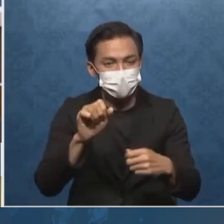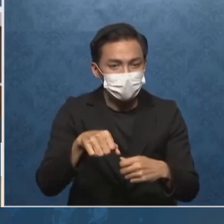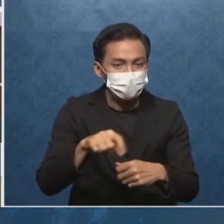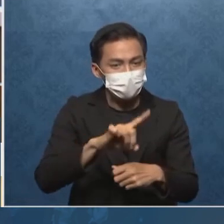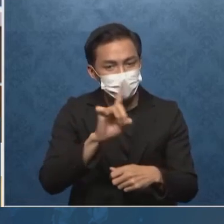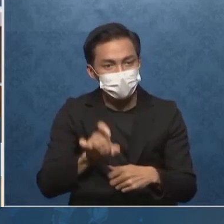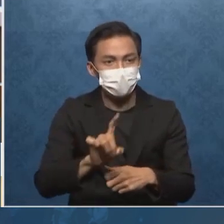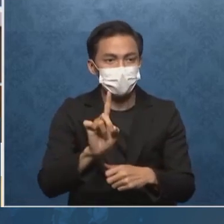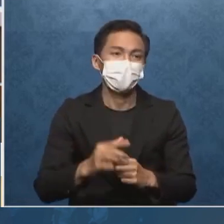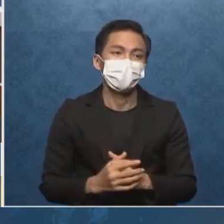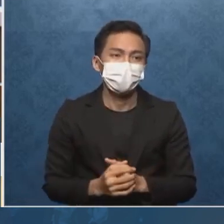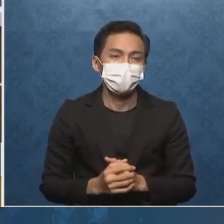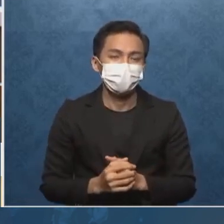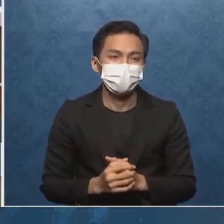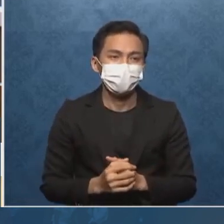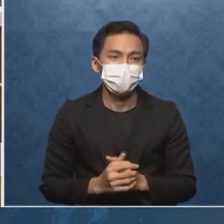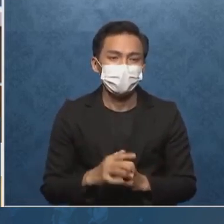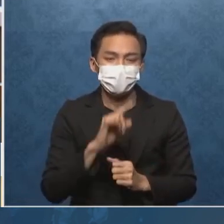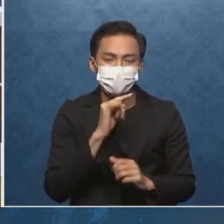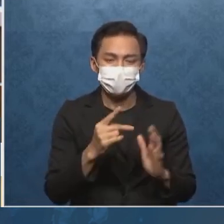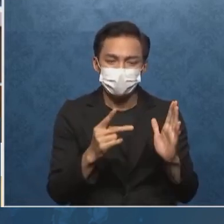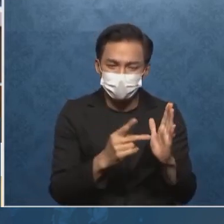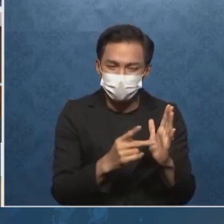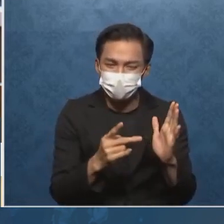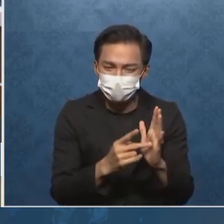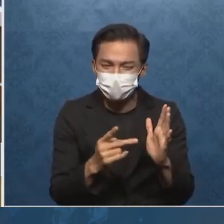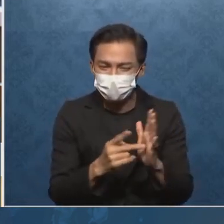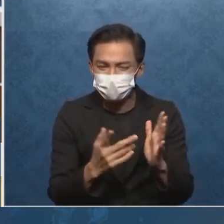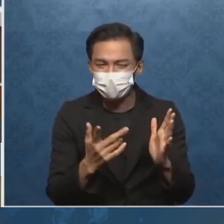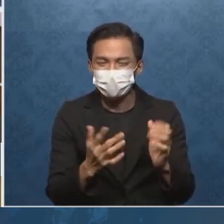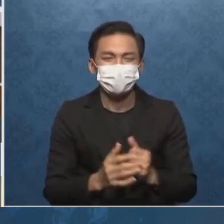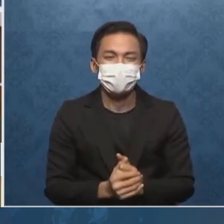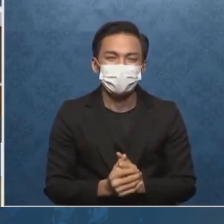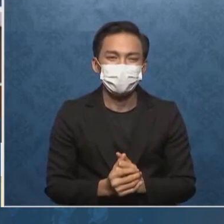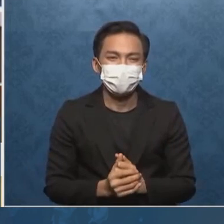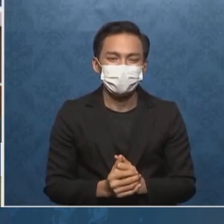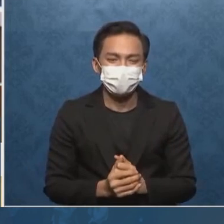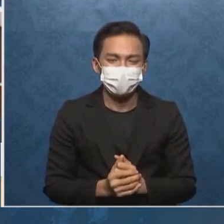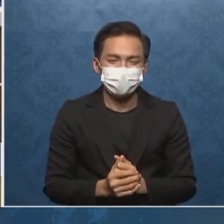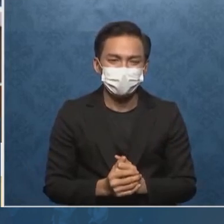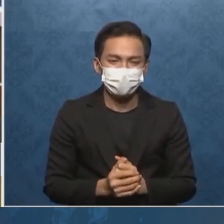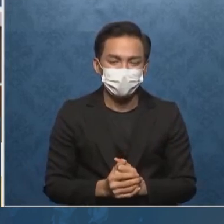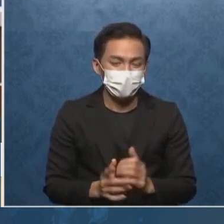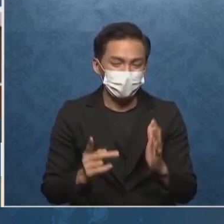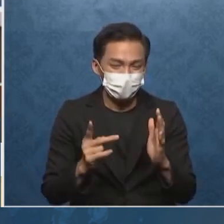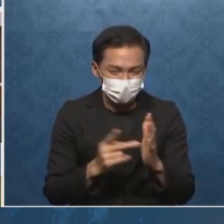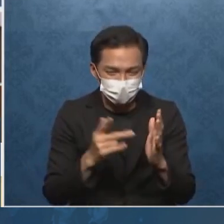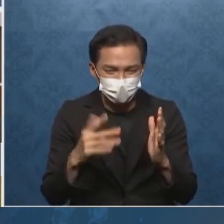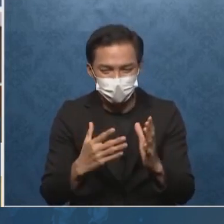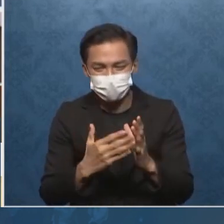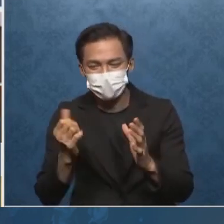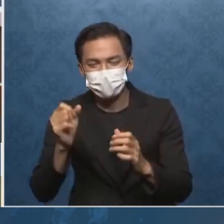ครับทรัพย์แต่จะกู้เงินหรือผาเงินอ้ะมันนวลนะครับก็ยังไม่มีความสามารถที่จะเบิกจ่ายได้